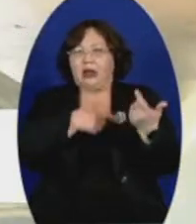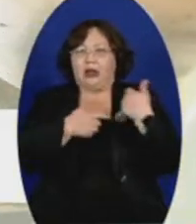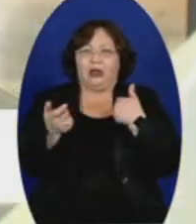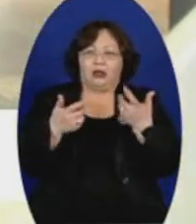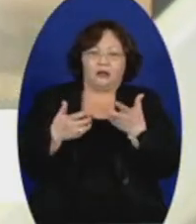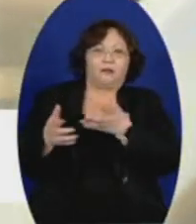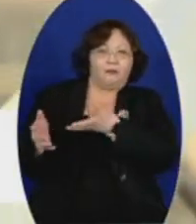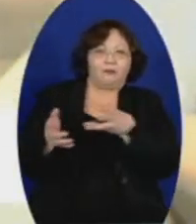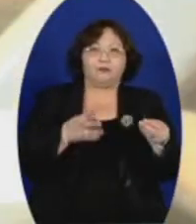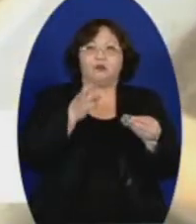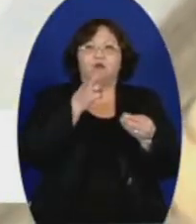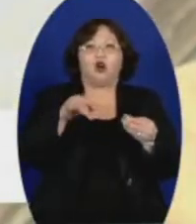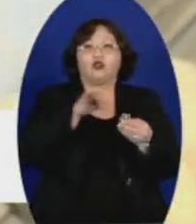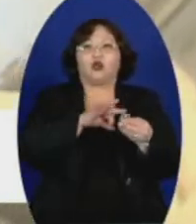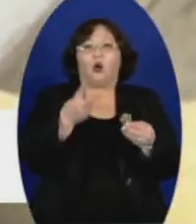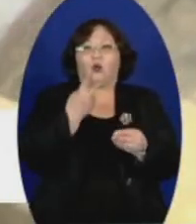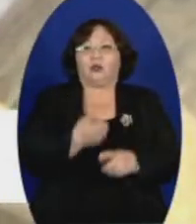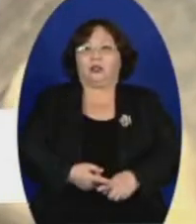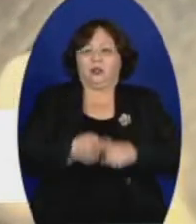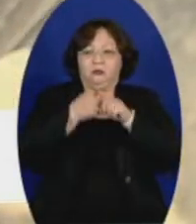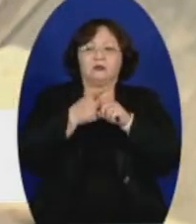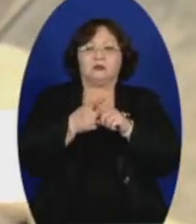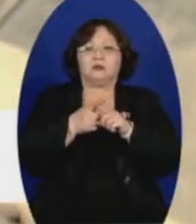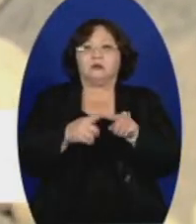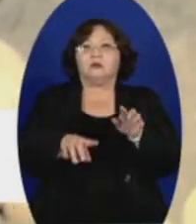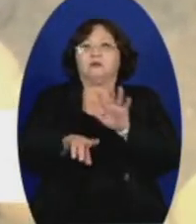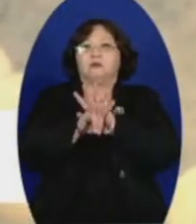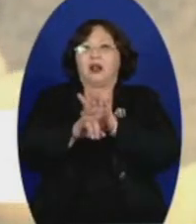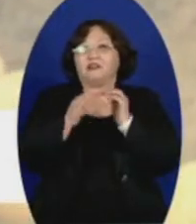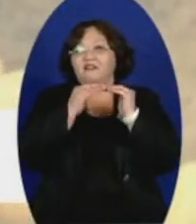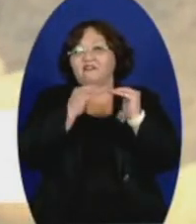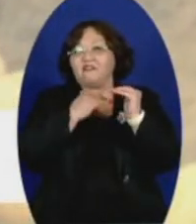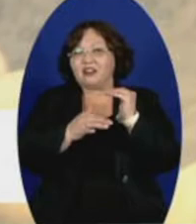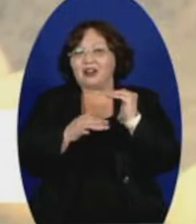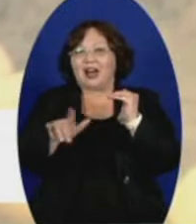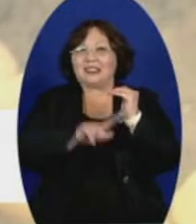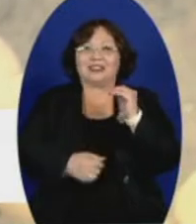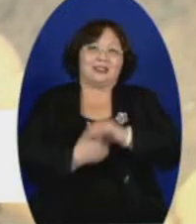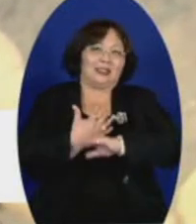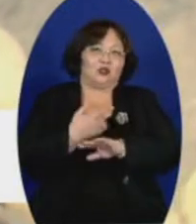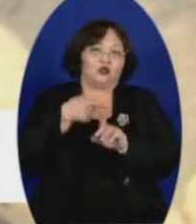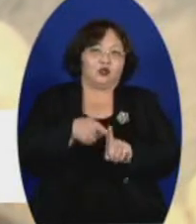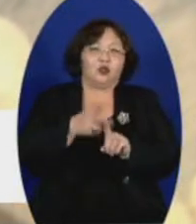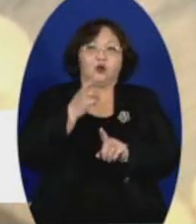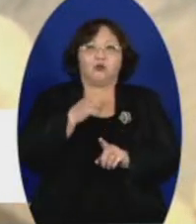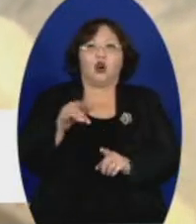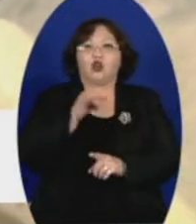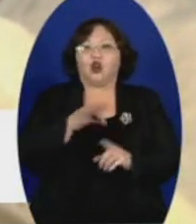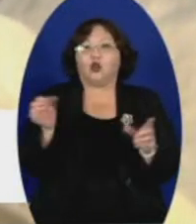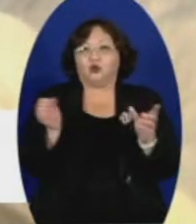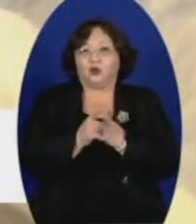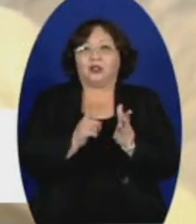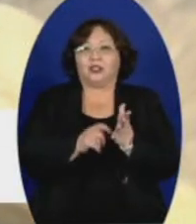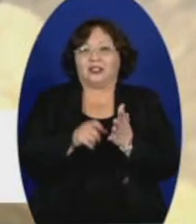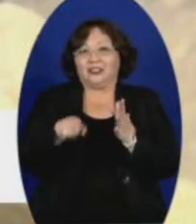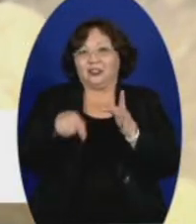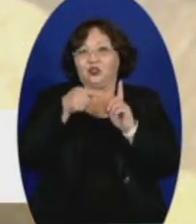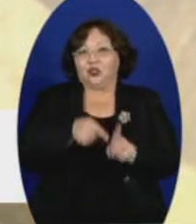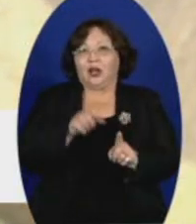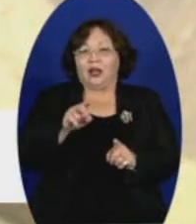нөлөөсөн. Гэтэл эрчимжүүлсэн мал аж ахуй болоод газар тариалангийн салбарын хөгжилд бордоо бол яг суур үзүүлэлт болдог учраас энэ чиглэлийн аж ахуй